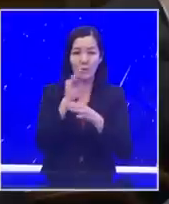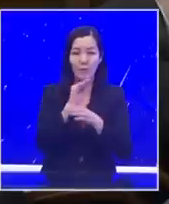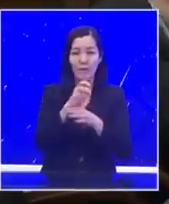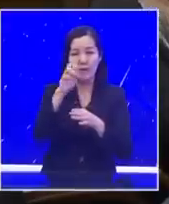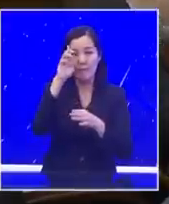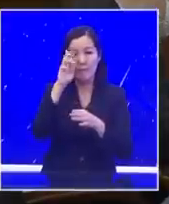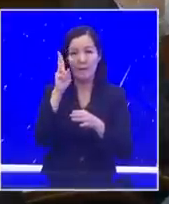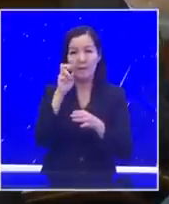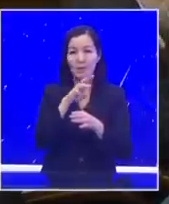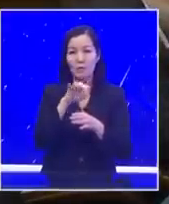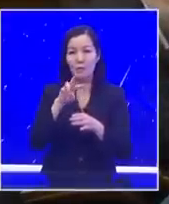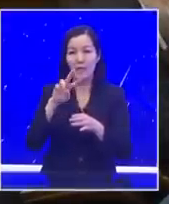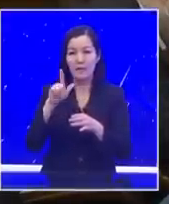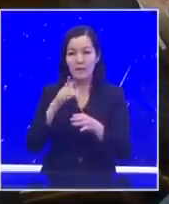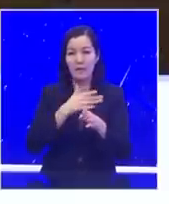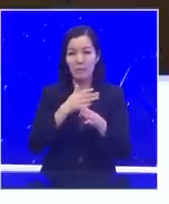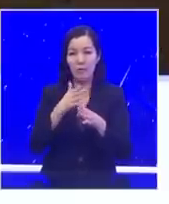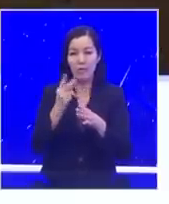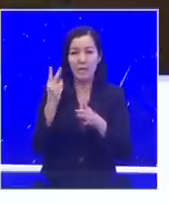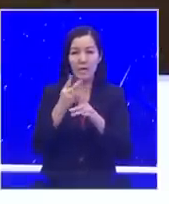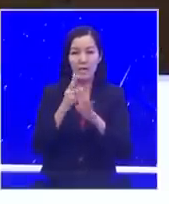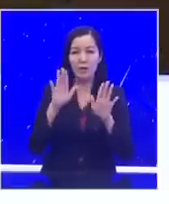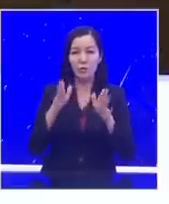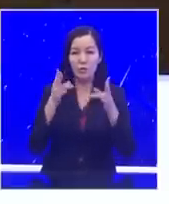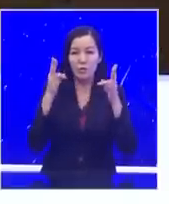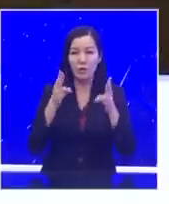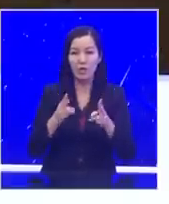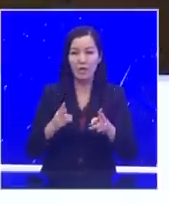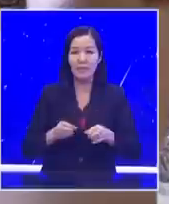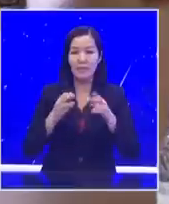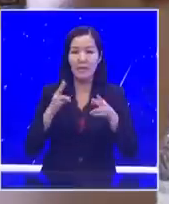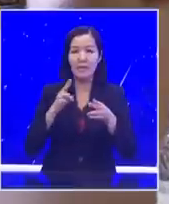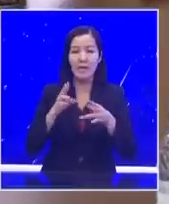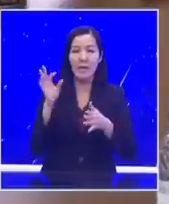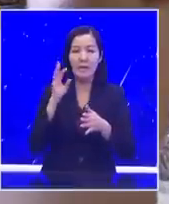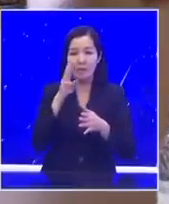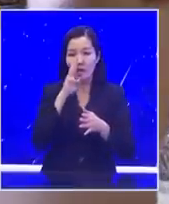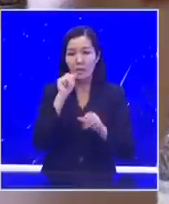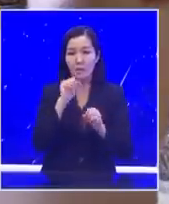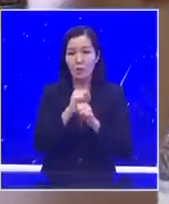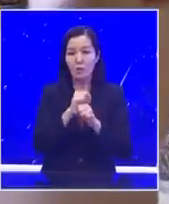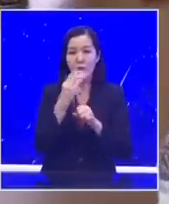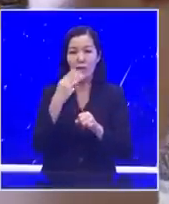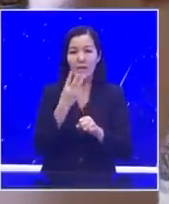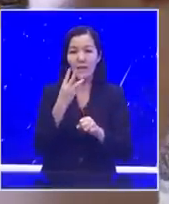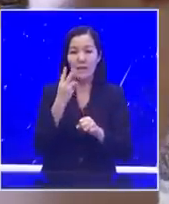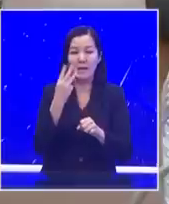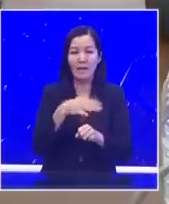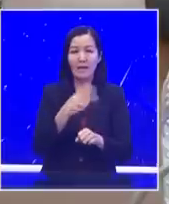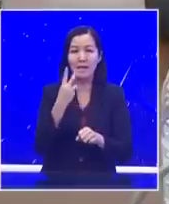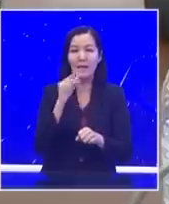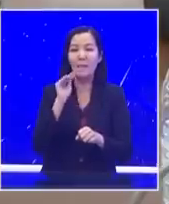мемлекет 200 миллиард теңге бөлмек. Екіншісі төтенше жағдайда табысынан айырылғандарға 42.500 теңгеден